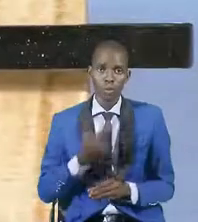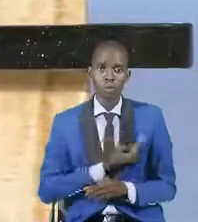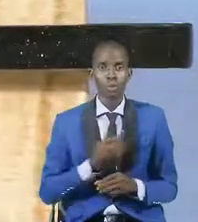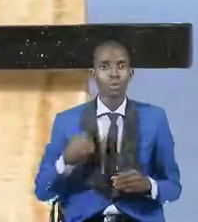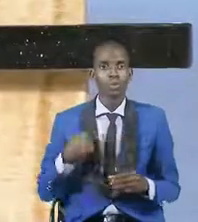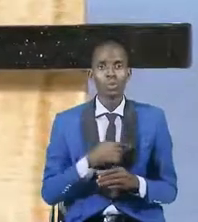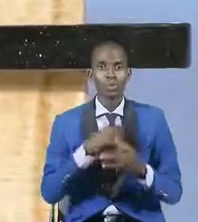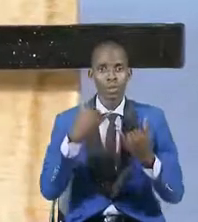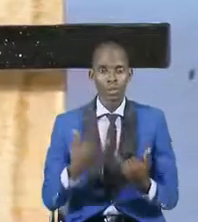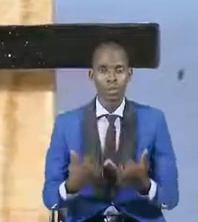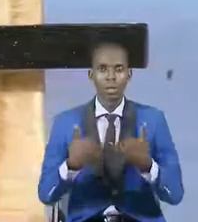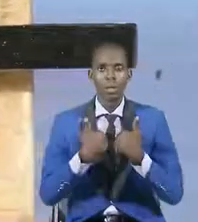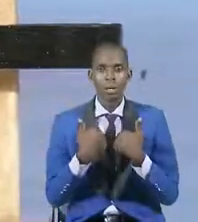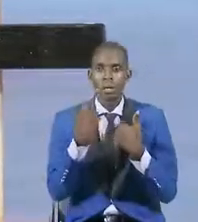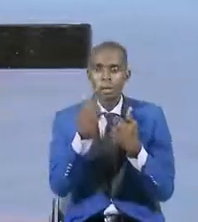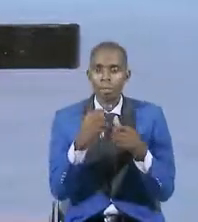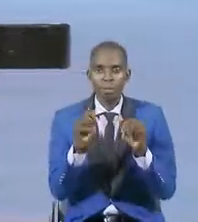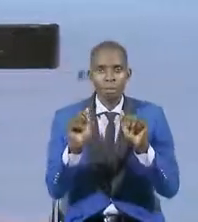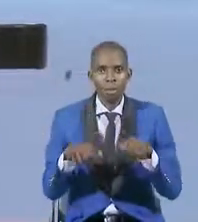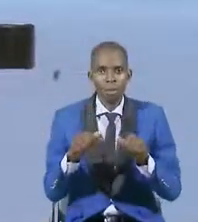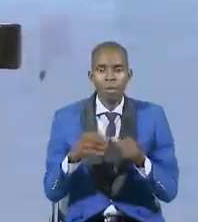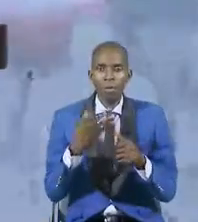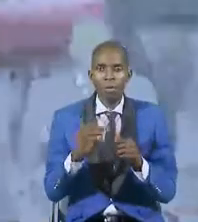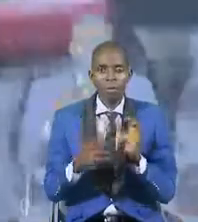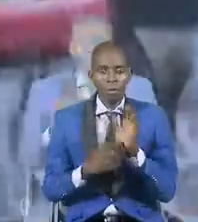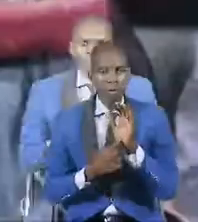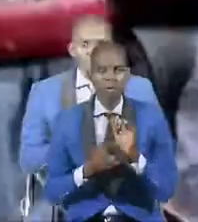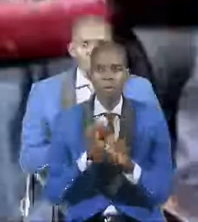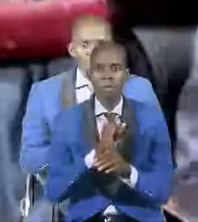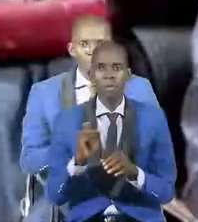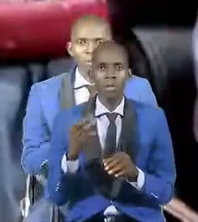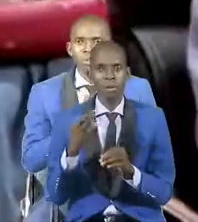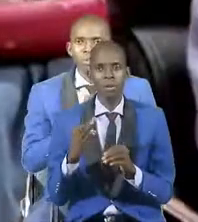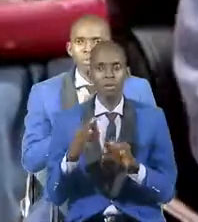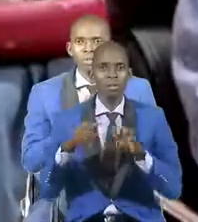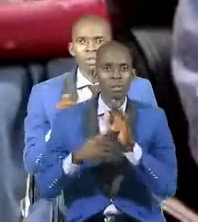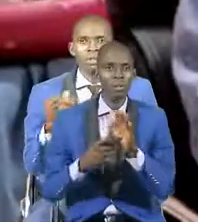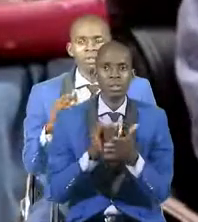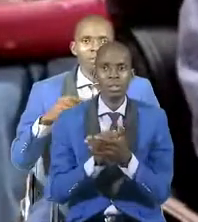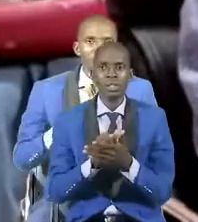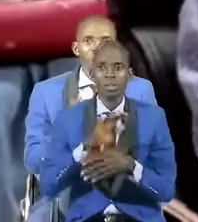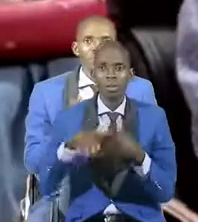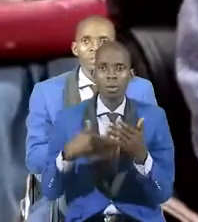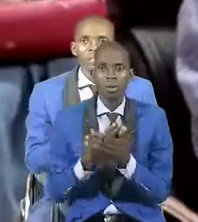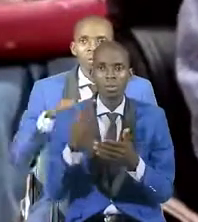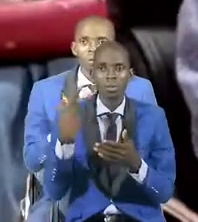nous. Nous avons la possibilité d'exercer ou bien de manifester